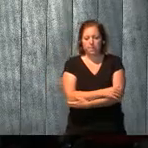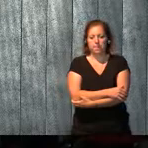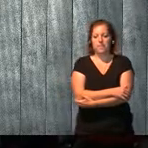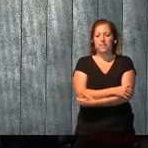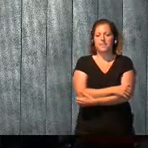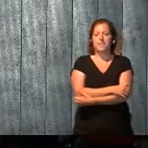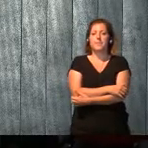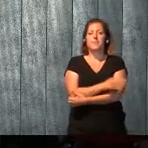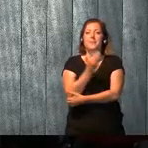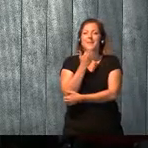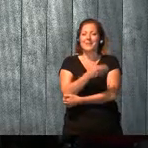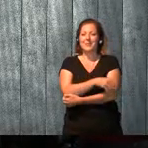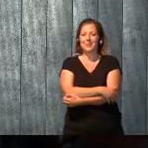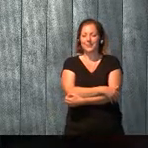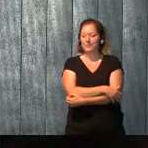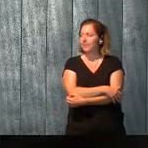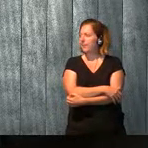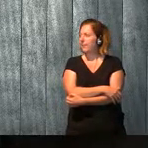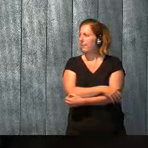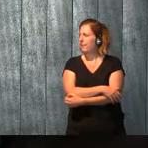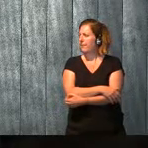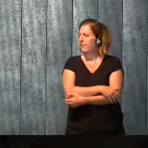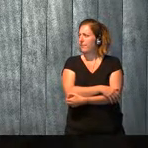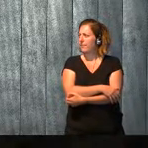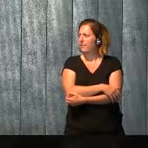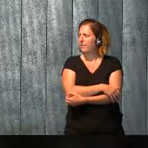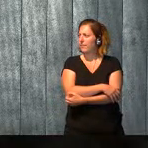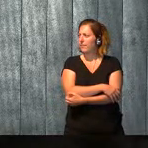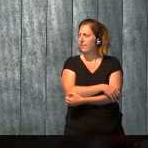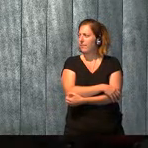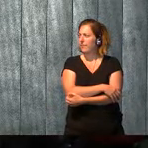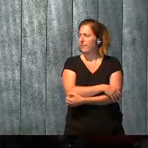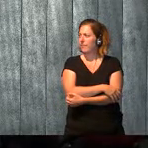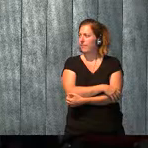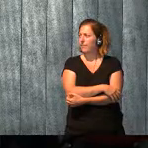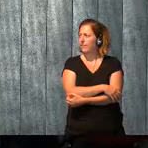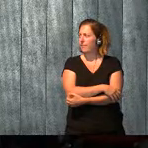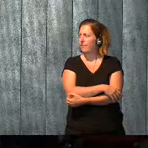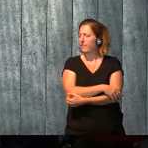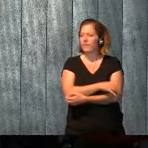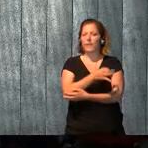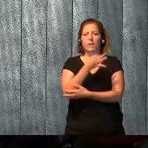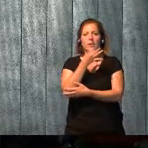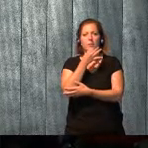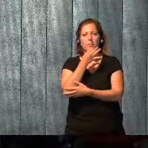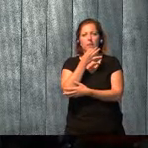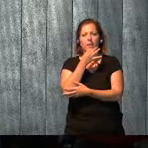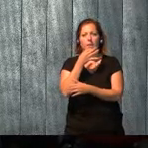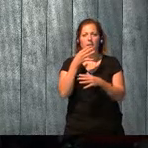Merci. Je profite pour faire un petit mot de fin. Oui, je vous en prie. Très